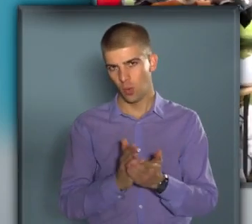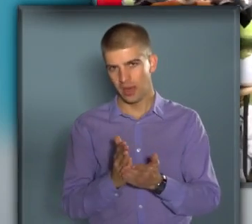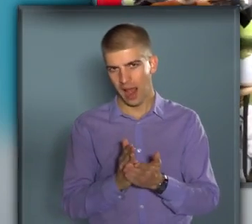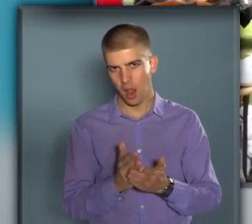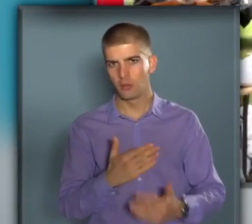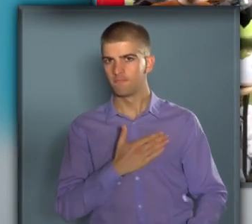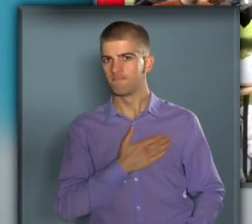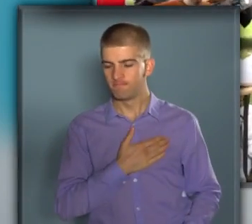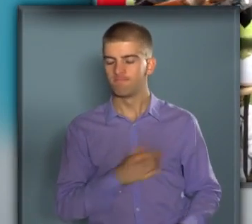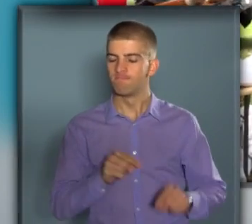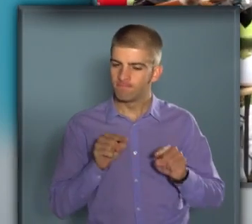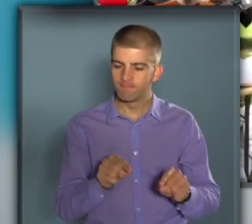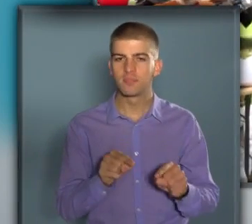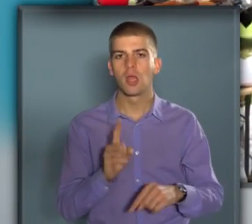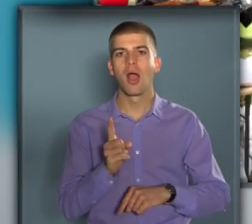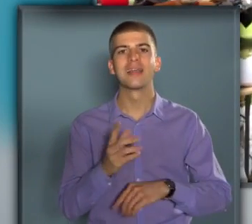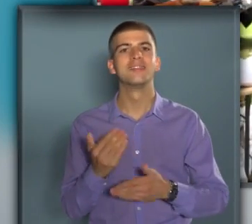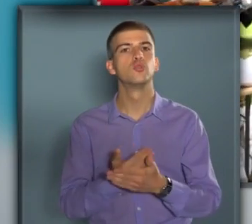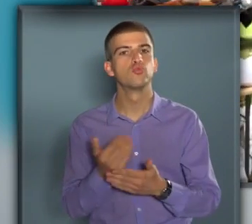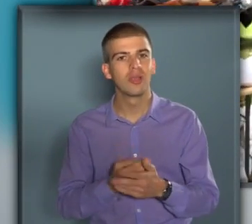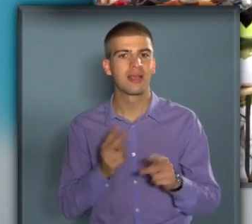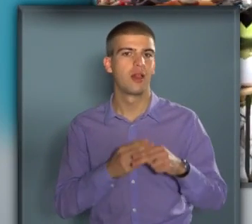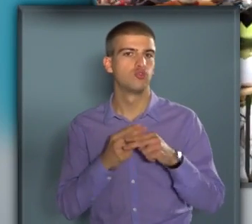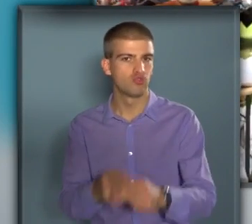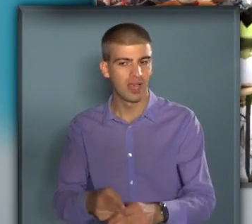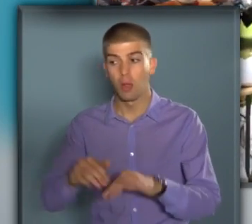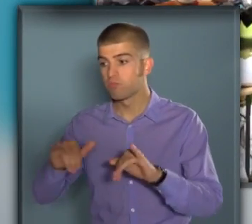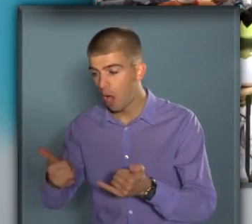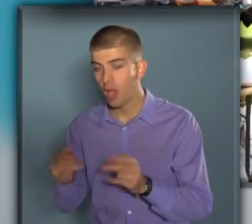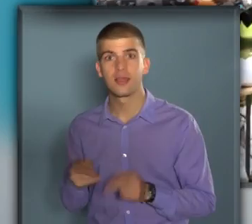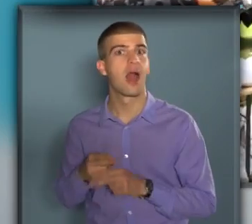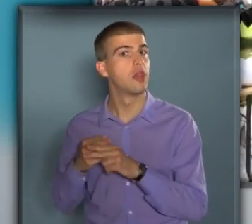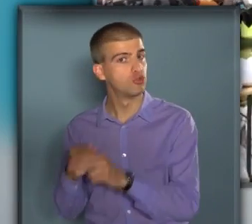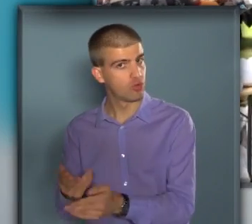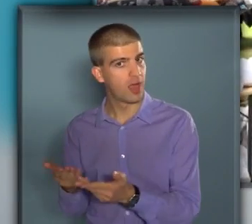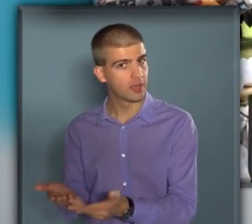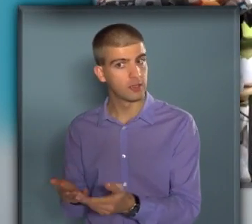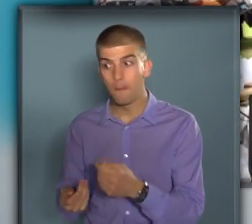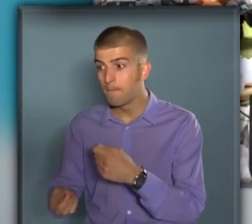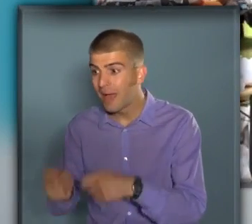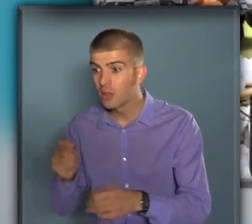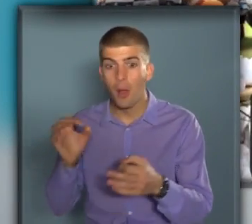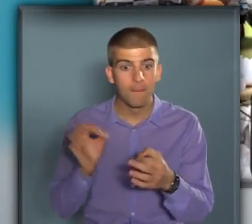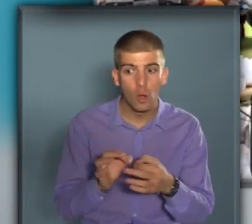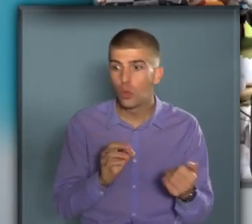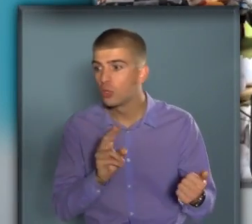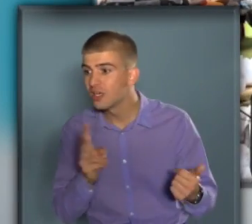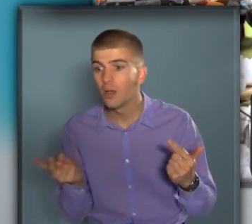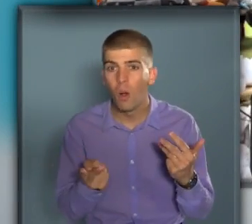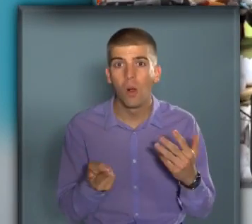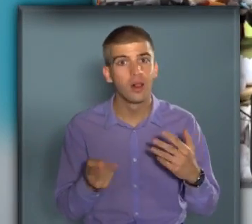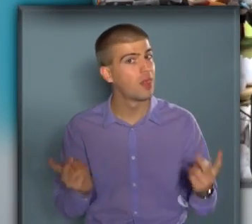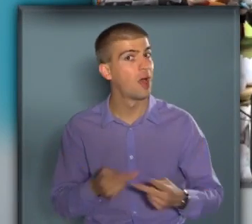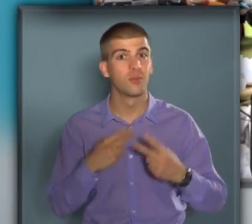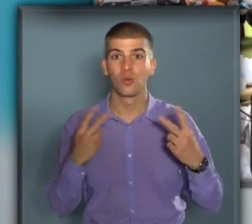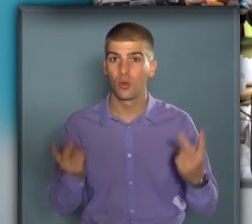hogy elkötelezett híve annak, hogy segítsünk a rászorulóknak, segítsünk azoknak, akik bajban vannak, és ezt mindig megtalálni, és mindig jól megtalálni